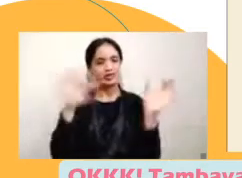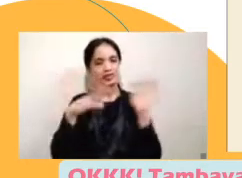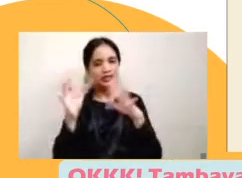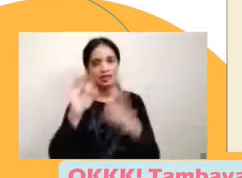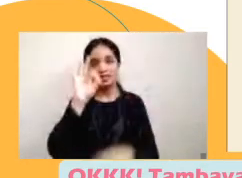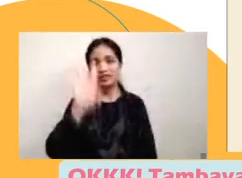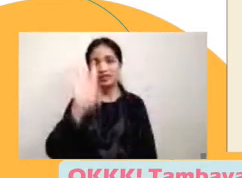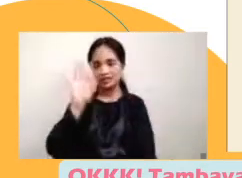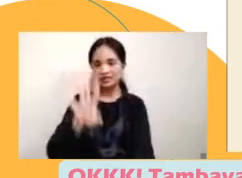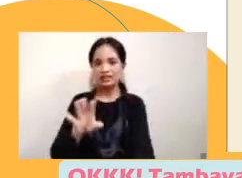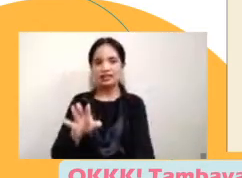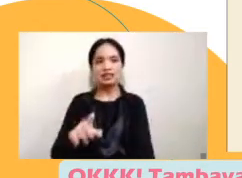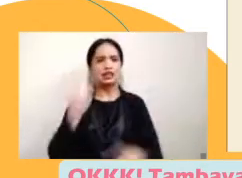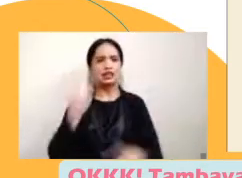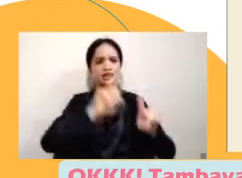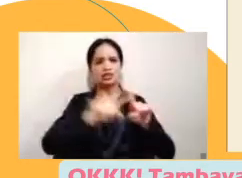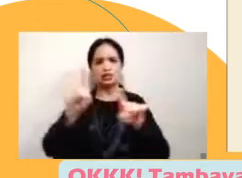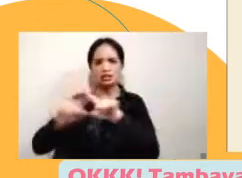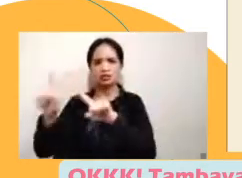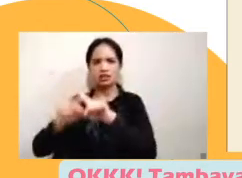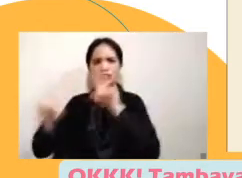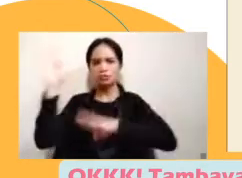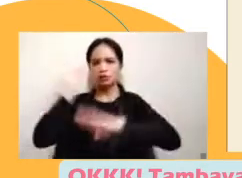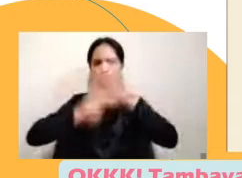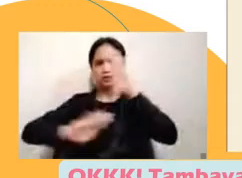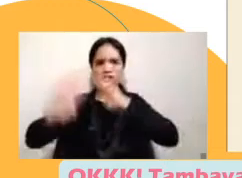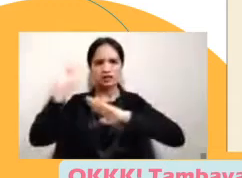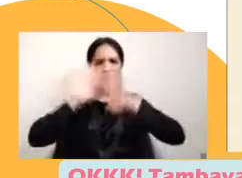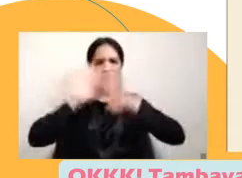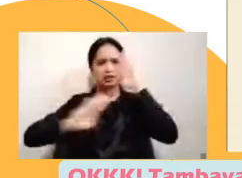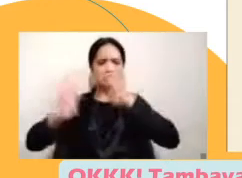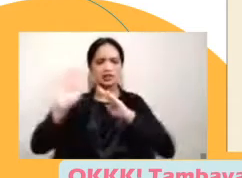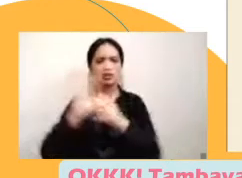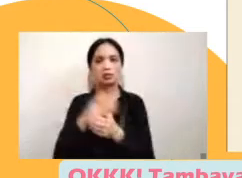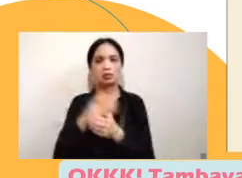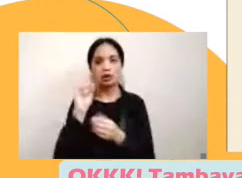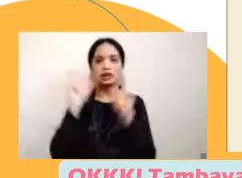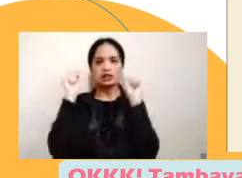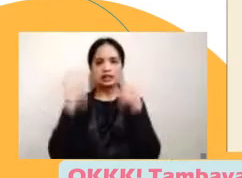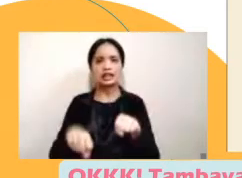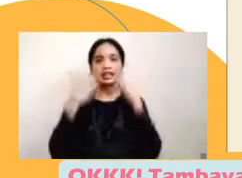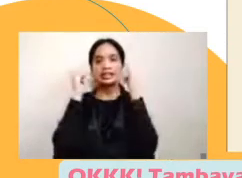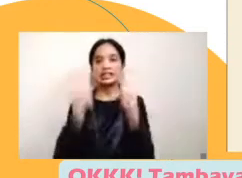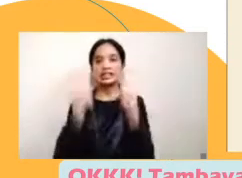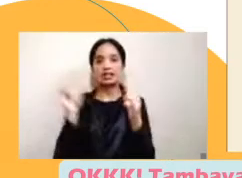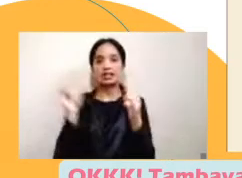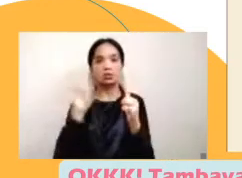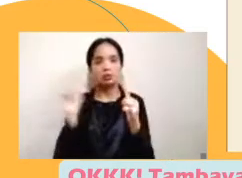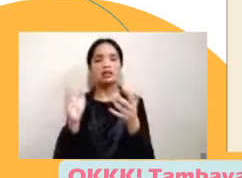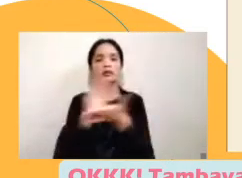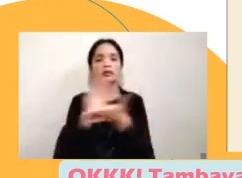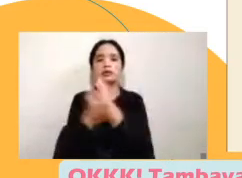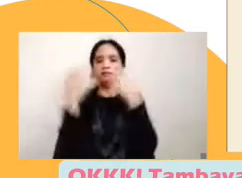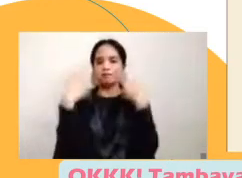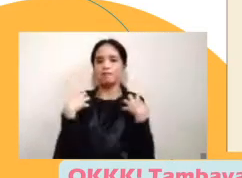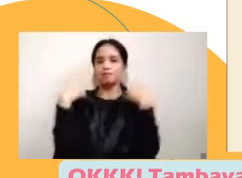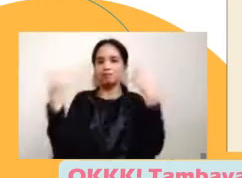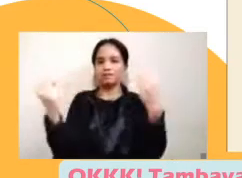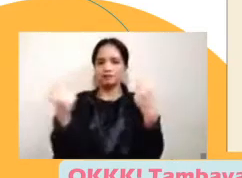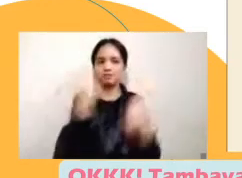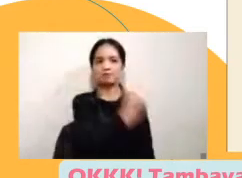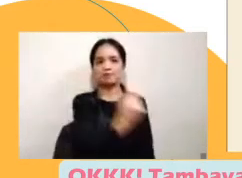no? At iba-iba man yung problema na dala-dala natin, manatili sana ang katatagan sa bawat